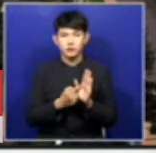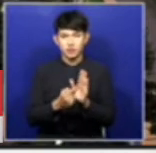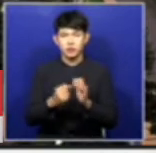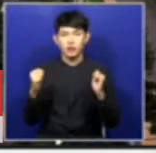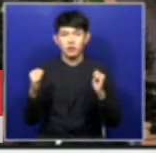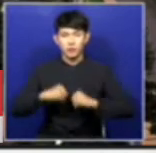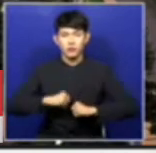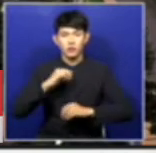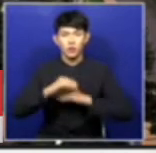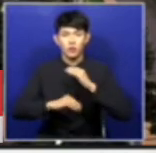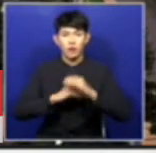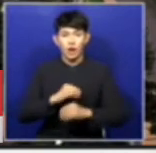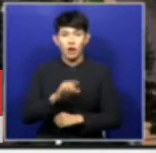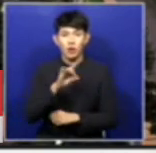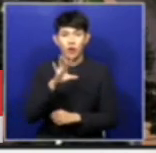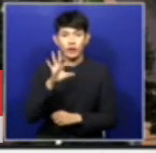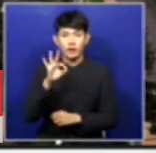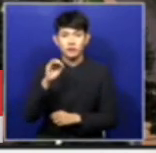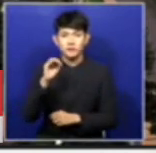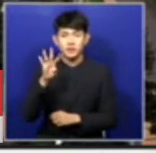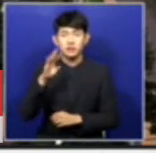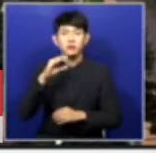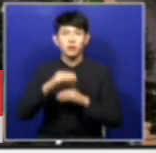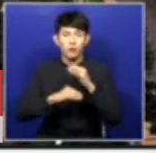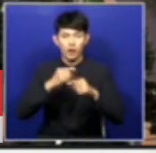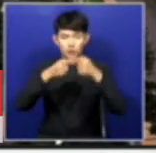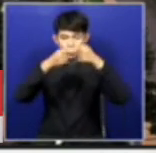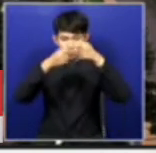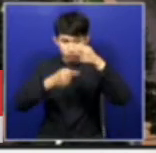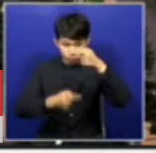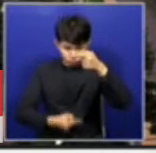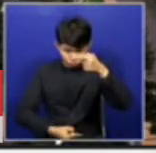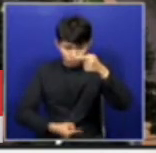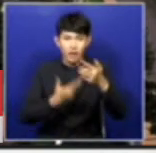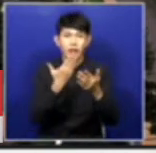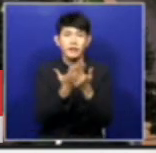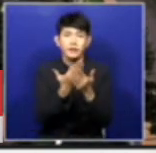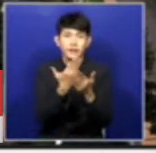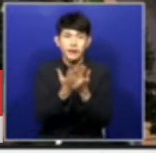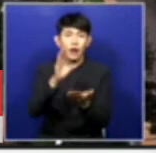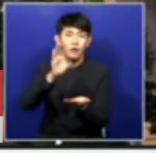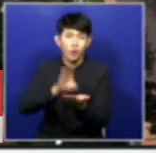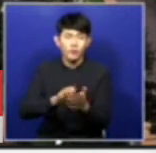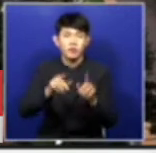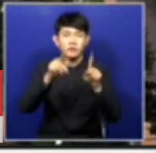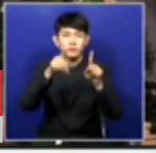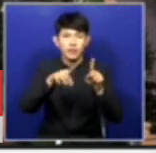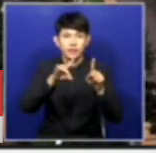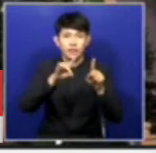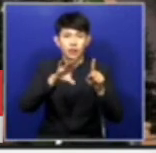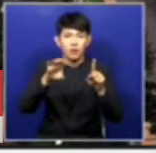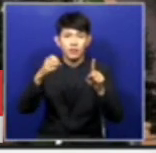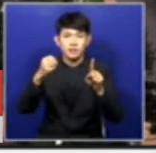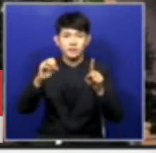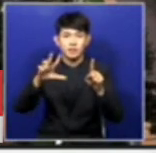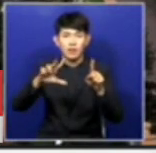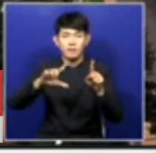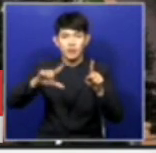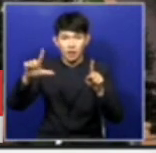งการไว้ที่194โครงการวงเงินงบประมาณ 1,713 ล้านบาท